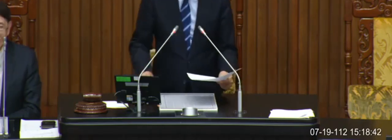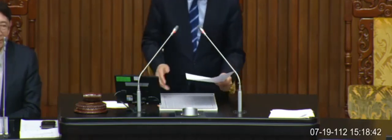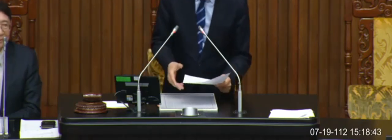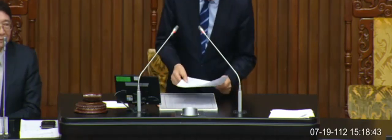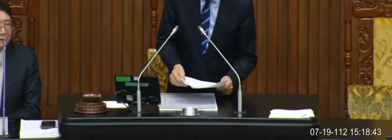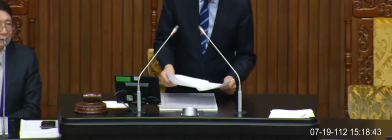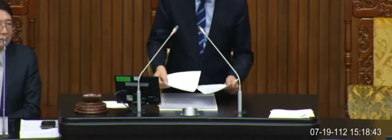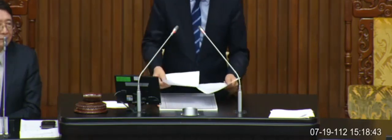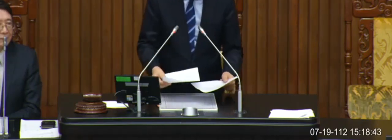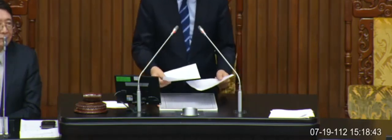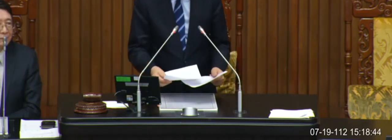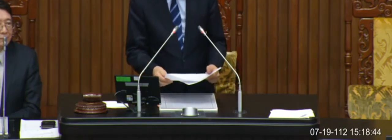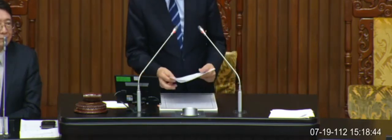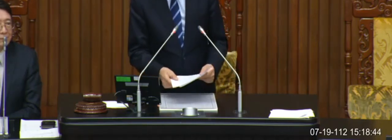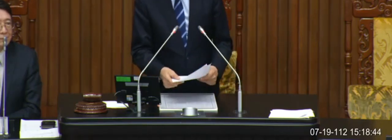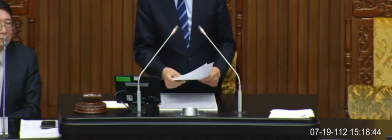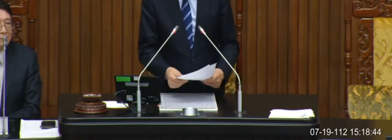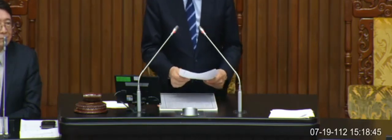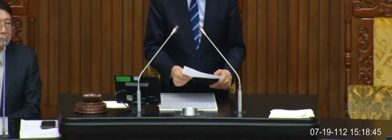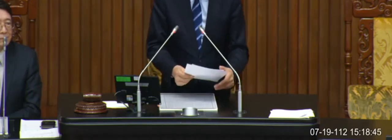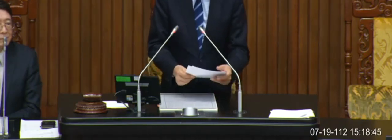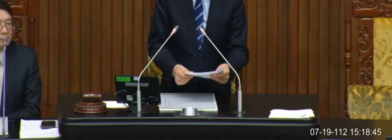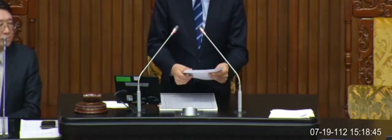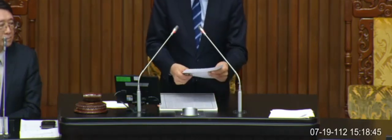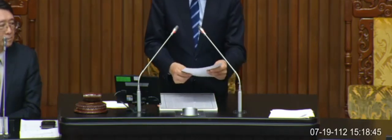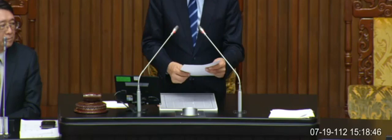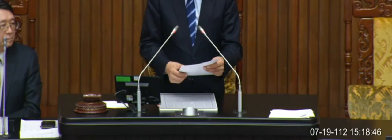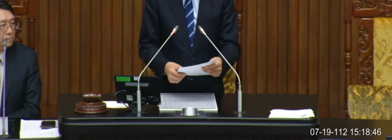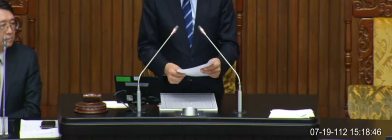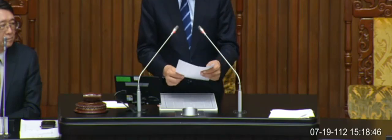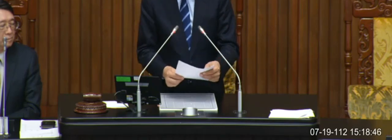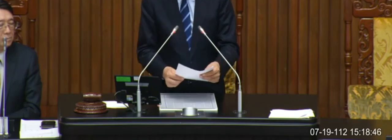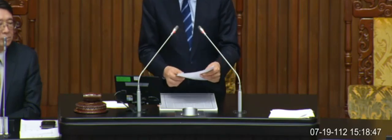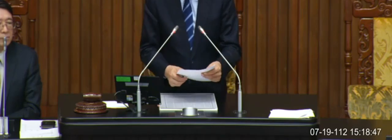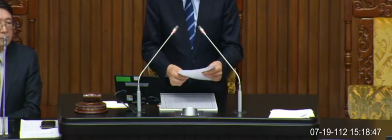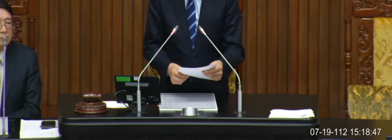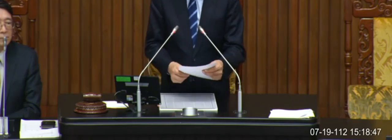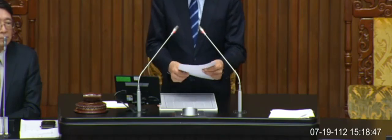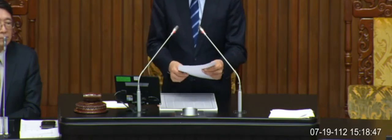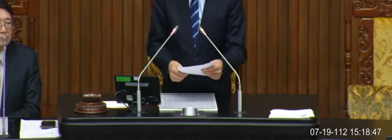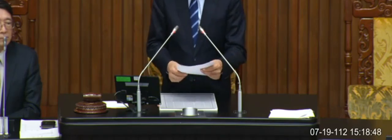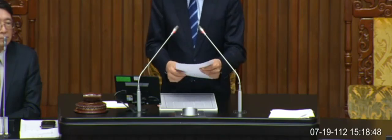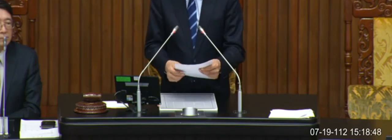谢谢王委员，报告院会，本日排定执行的委员对。